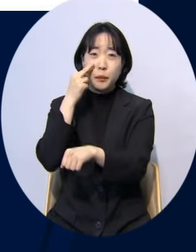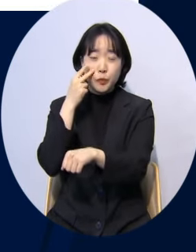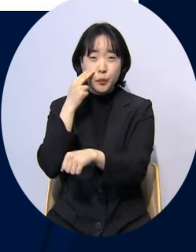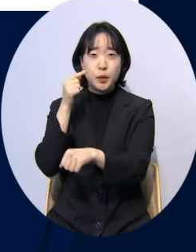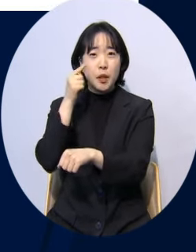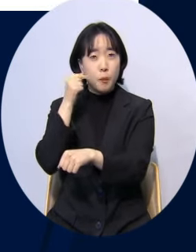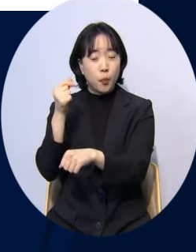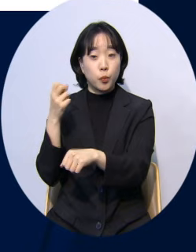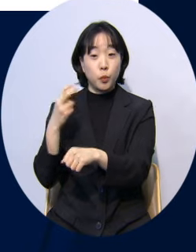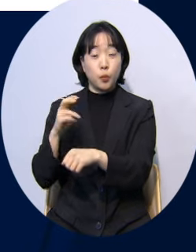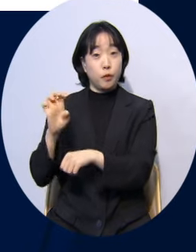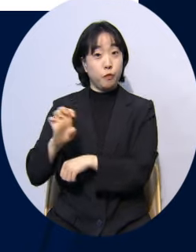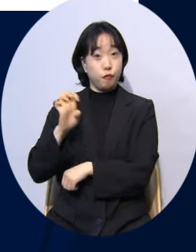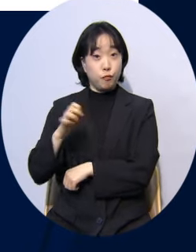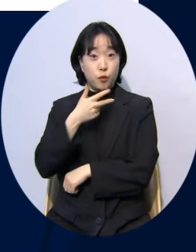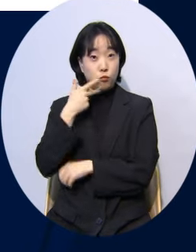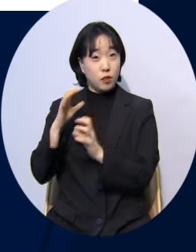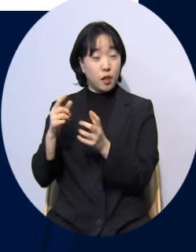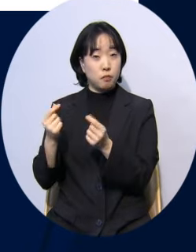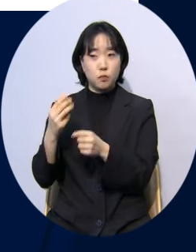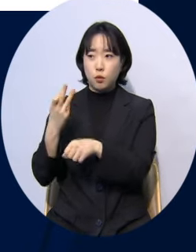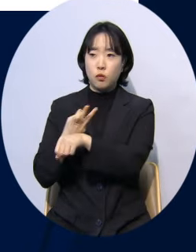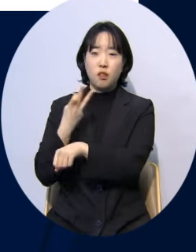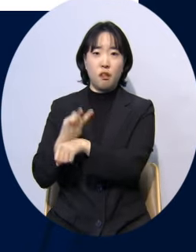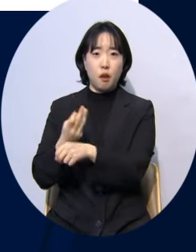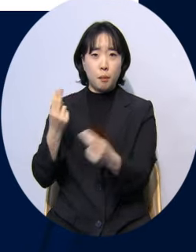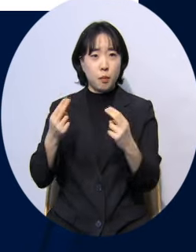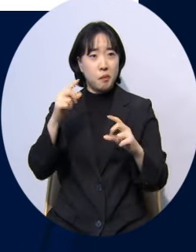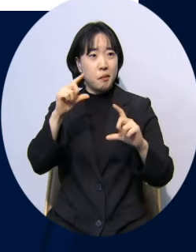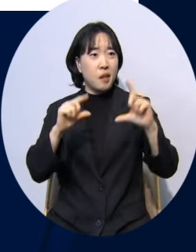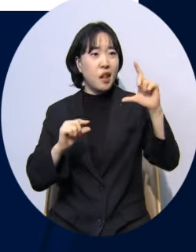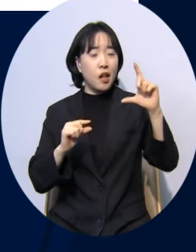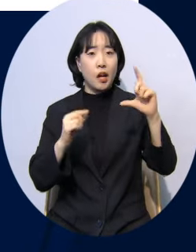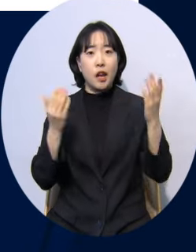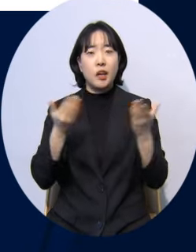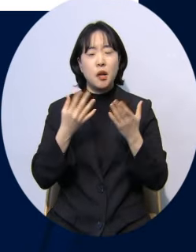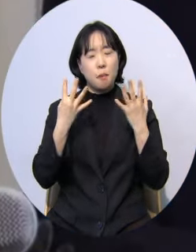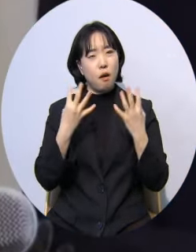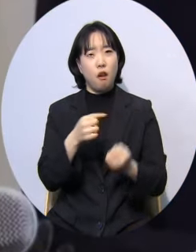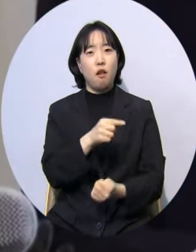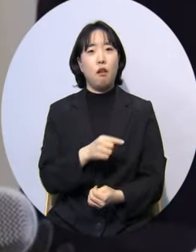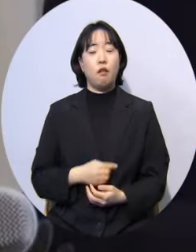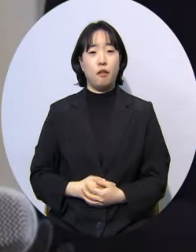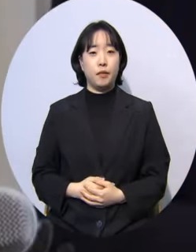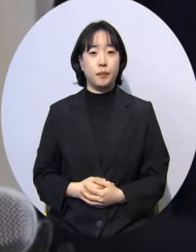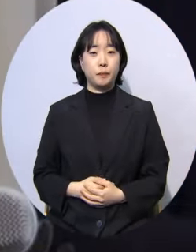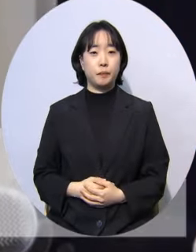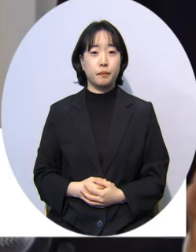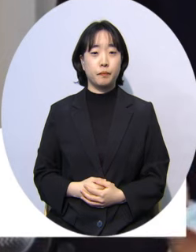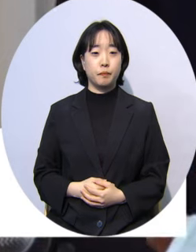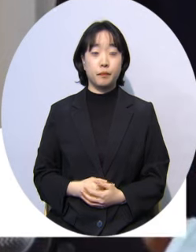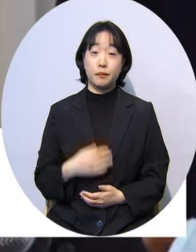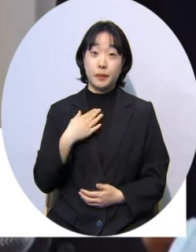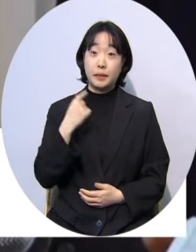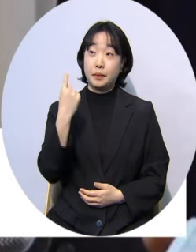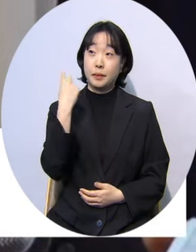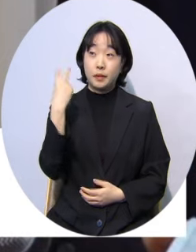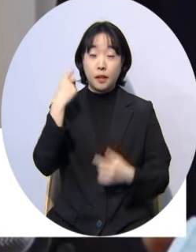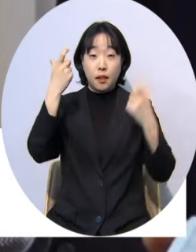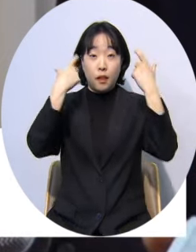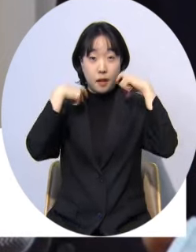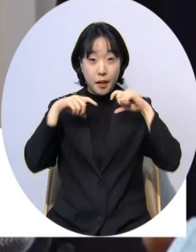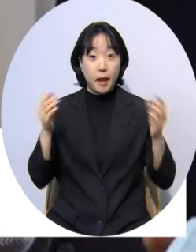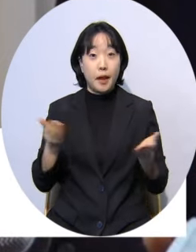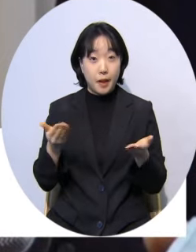1시간인 영국 유럽 등 주요국과 비교하면 여전히 과하다는 설명입니다 저도 그저께 당직을 쓰고